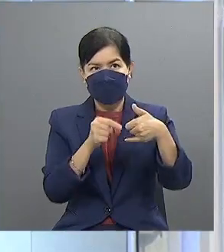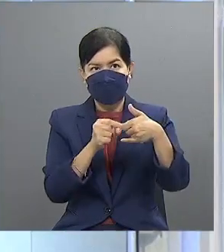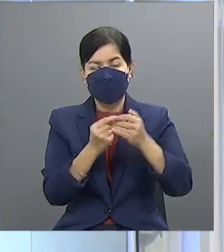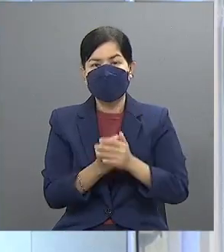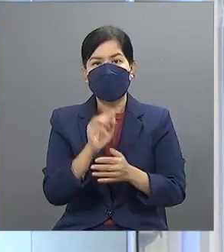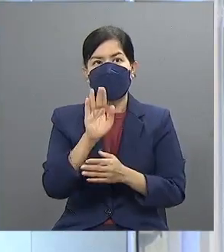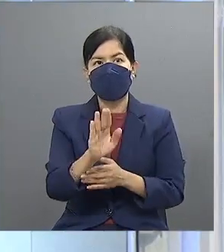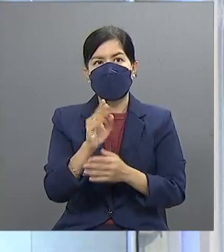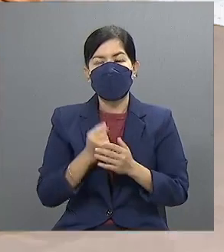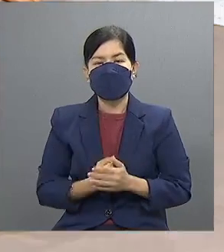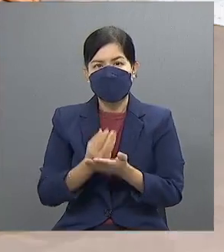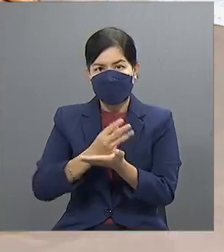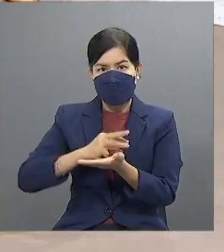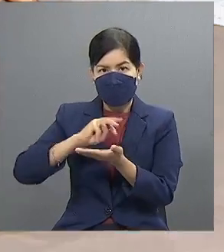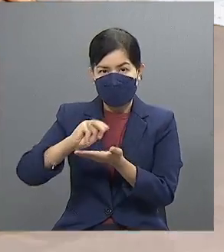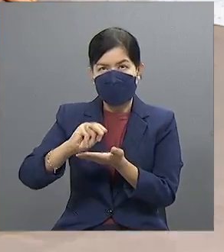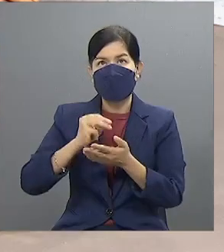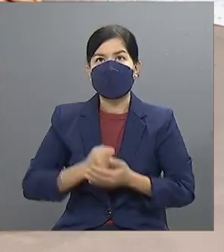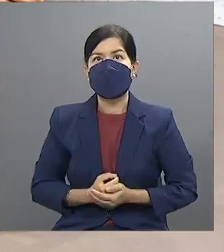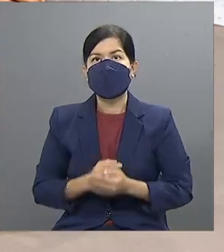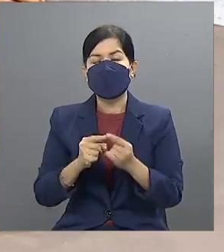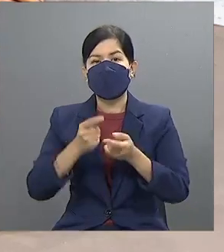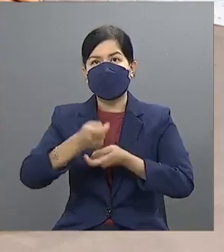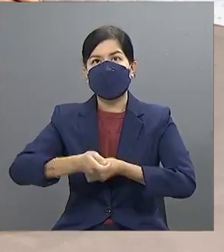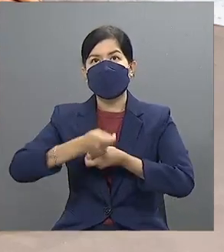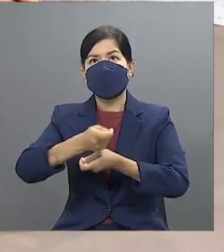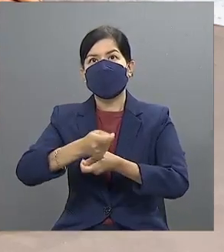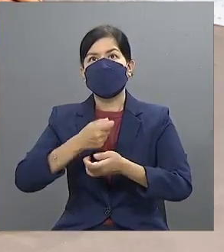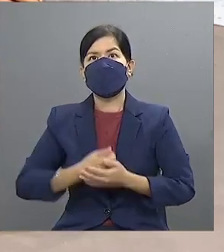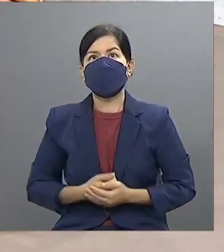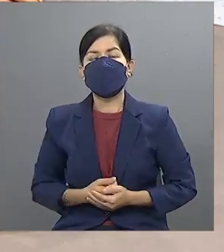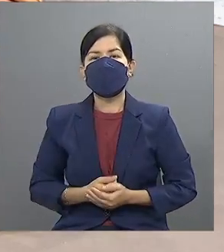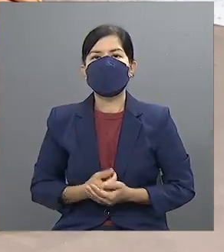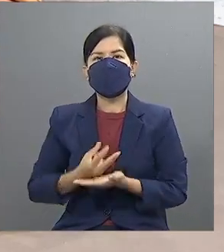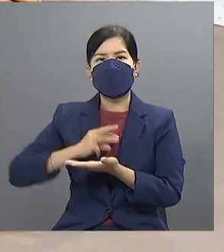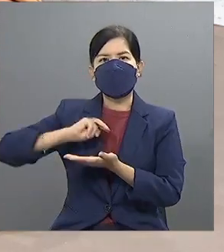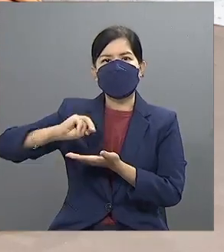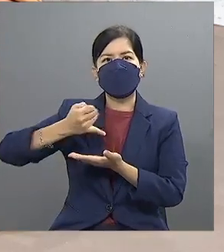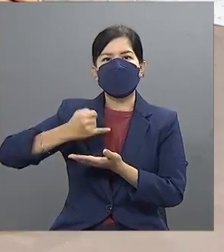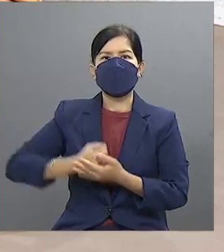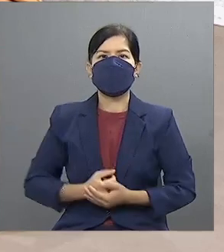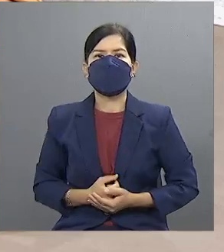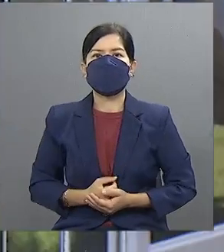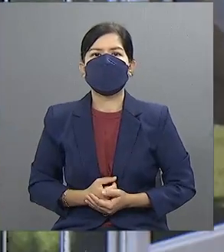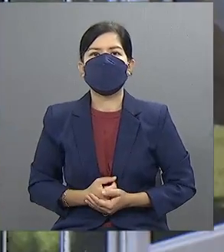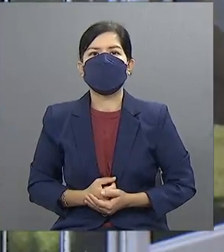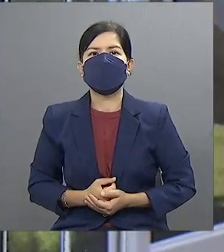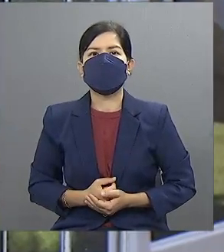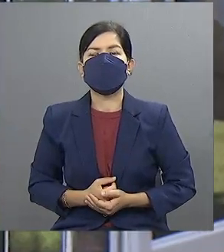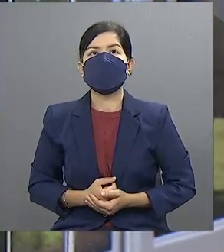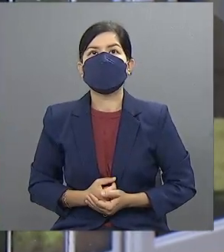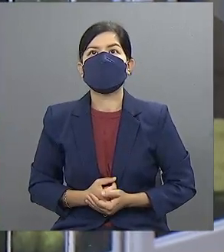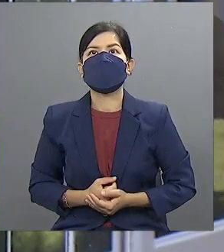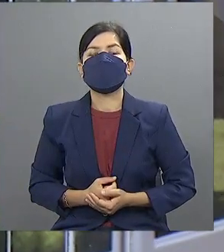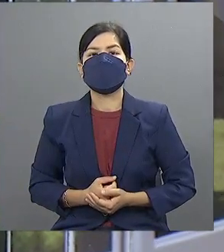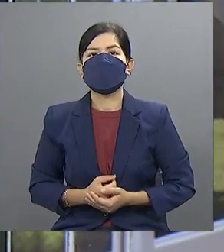่ที่เห็นเลยนะครับเดียัอุบนติเหน็